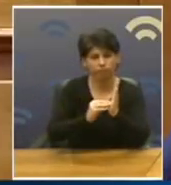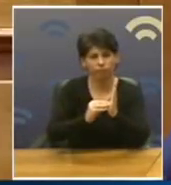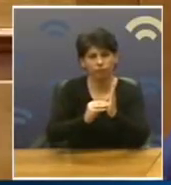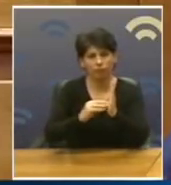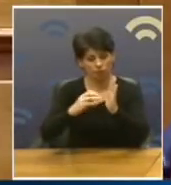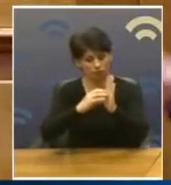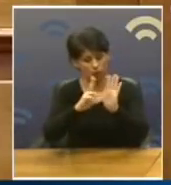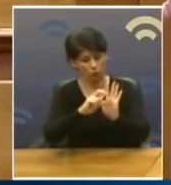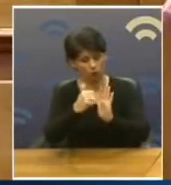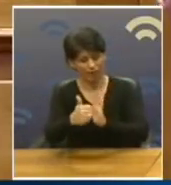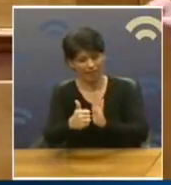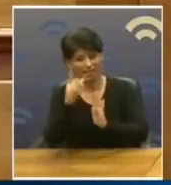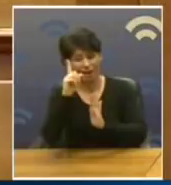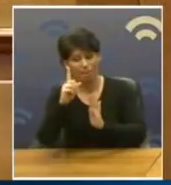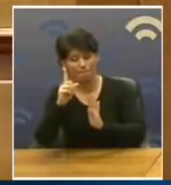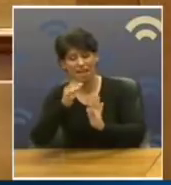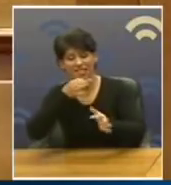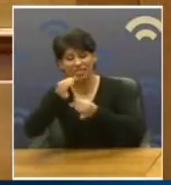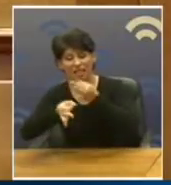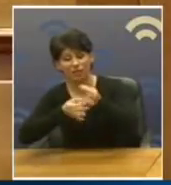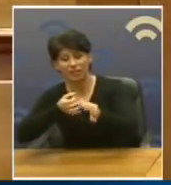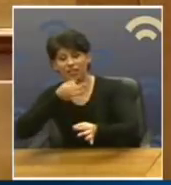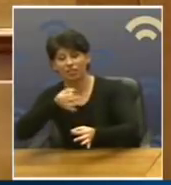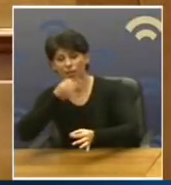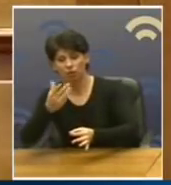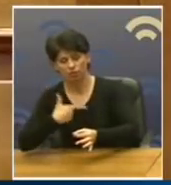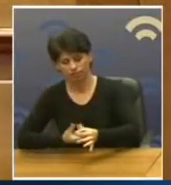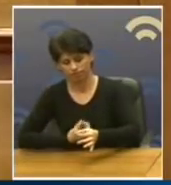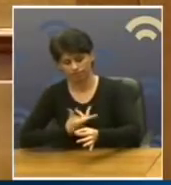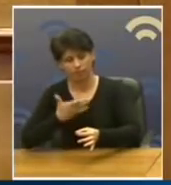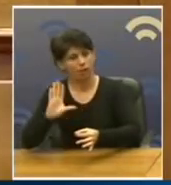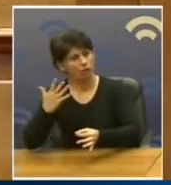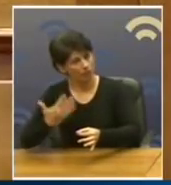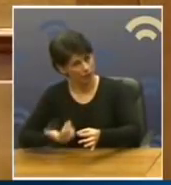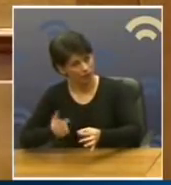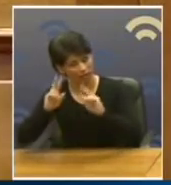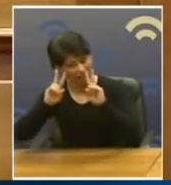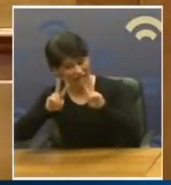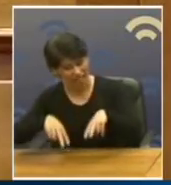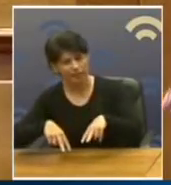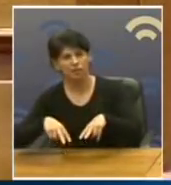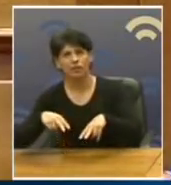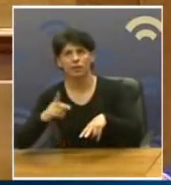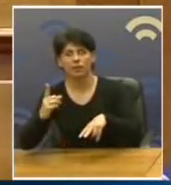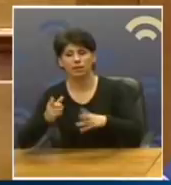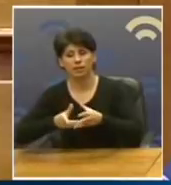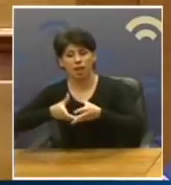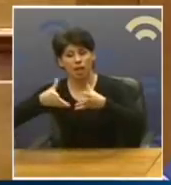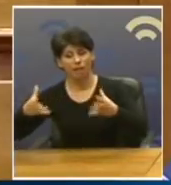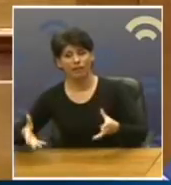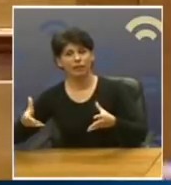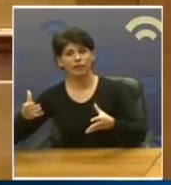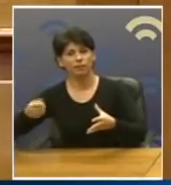μια διευκρινιστική δήλωση, έχοντας την αίσθηση ότι θα τύχει της έγκρισης μιας ευρύτατης